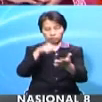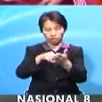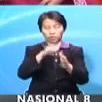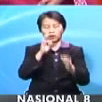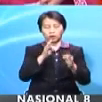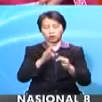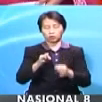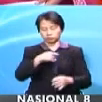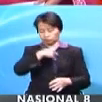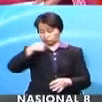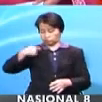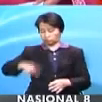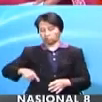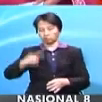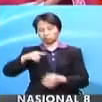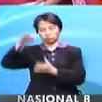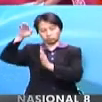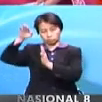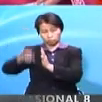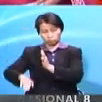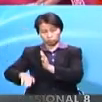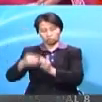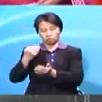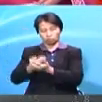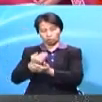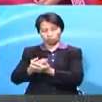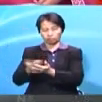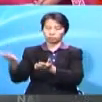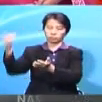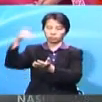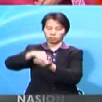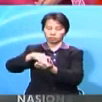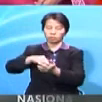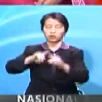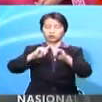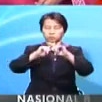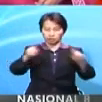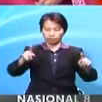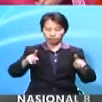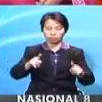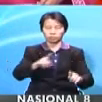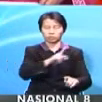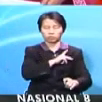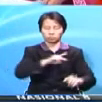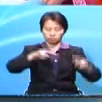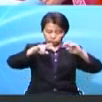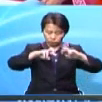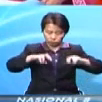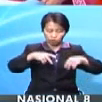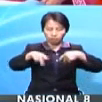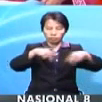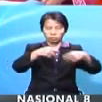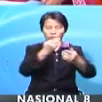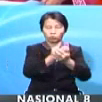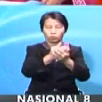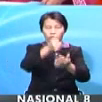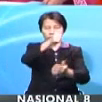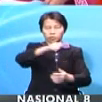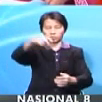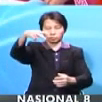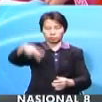mengambil langkah menurunkan nilai mata uangnya sekali lagi bagaimanapun ketua penyelidikan pasaran keuangan Asia